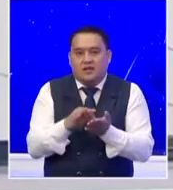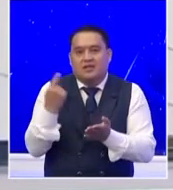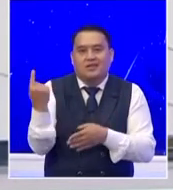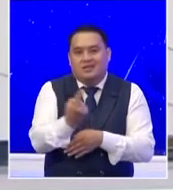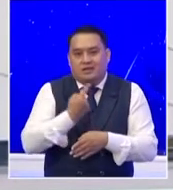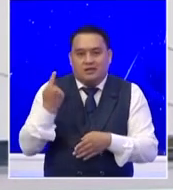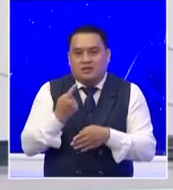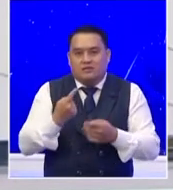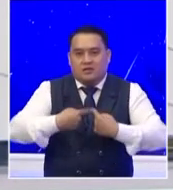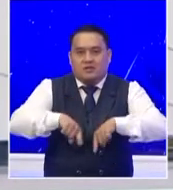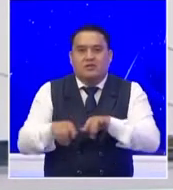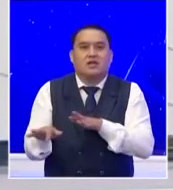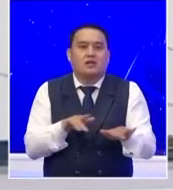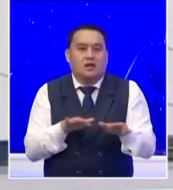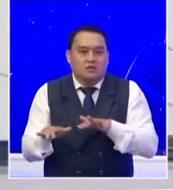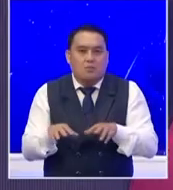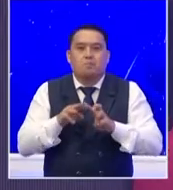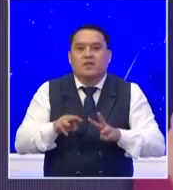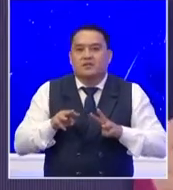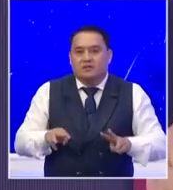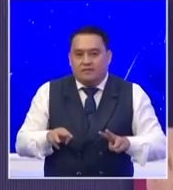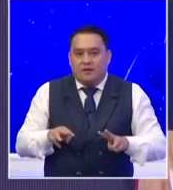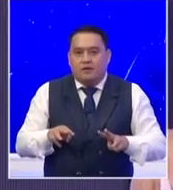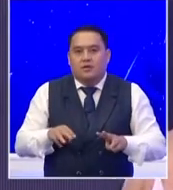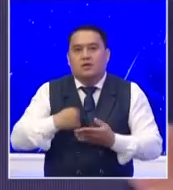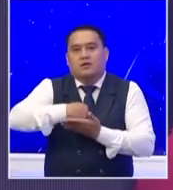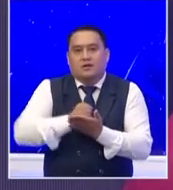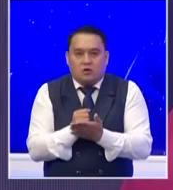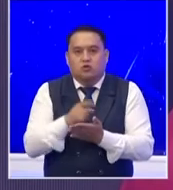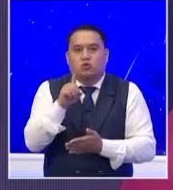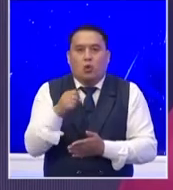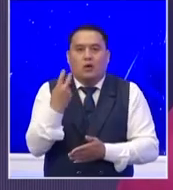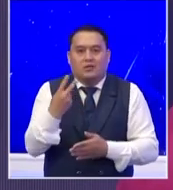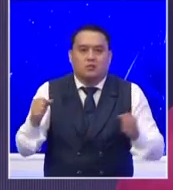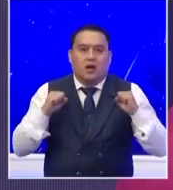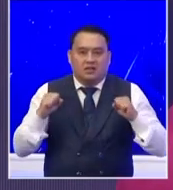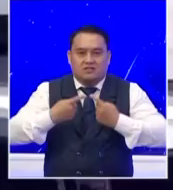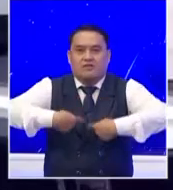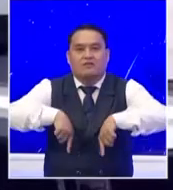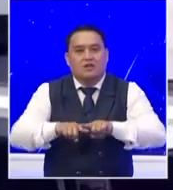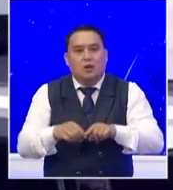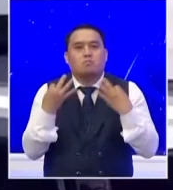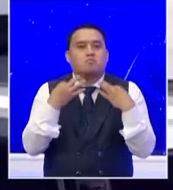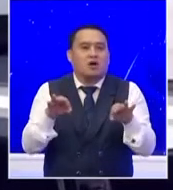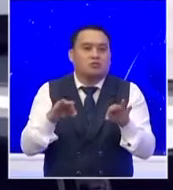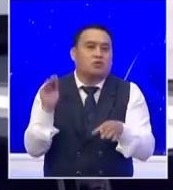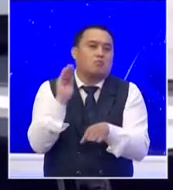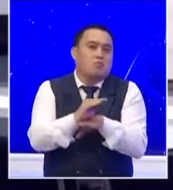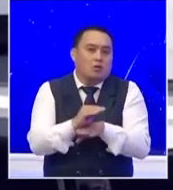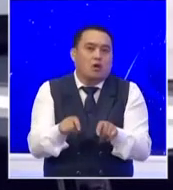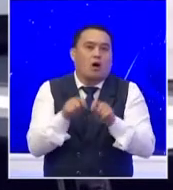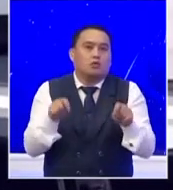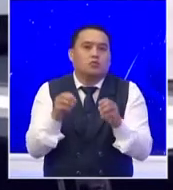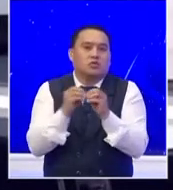единой скоординированной деятельности. Сейчас в министерстве аккредитована 101 спортивная федерация. Это позволит дополнительно